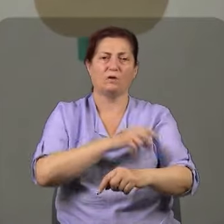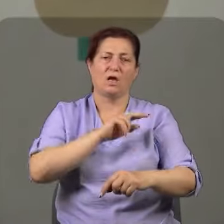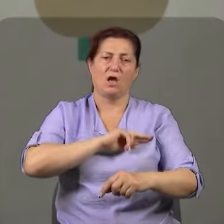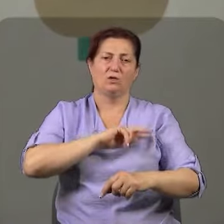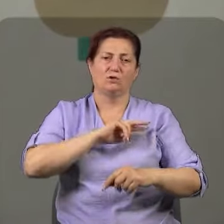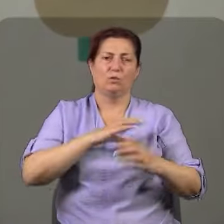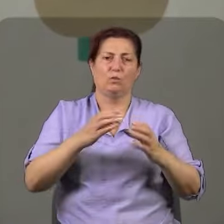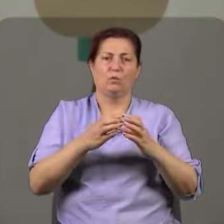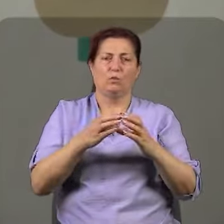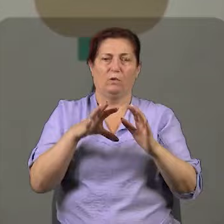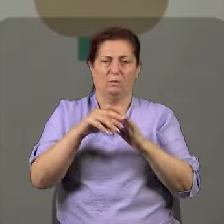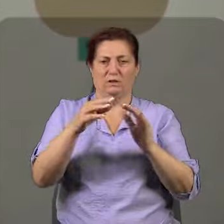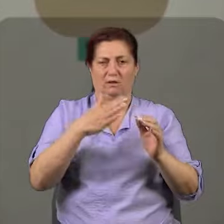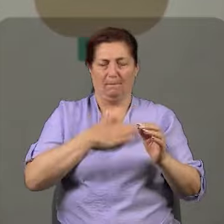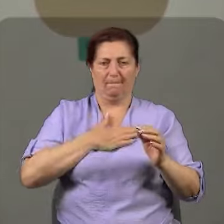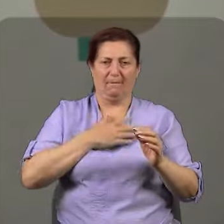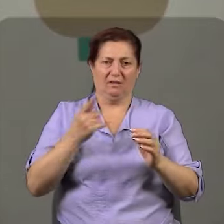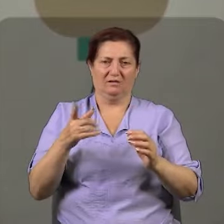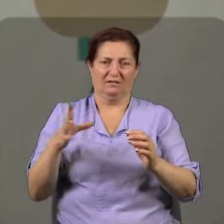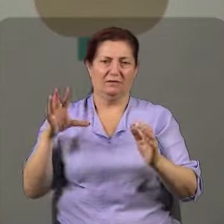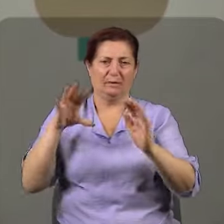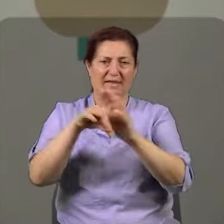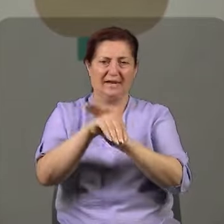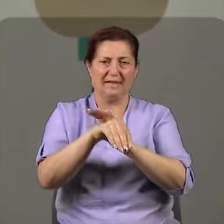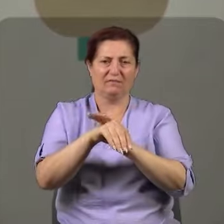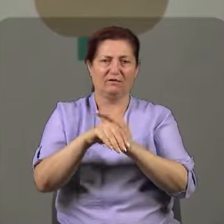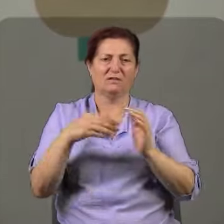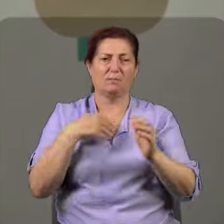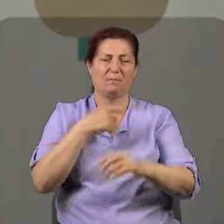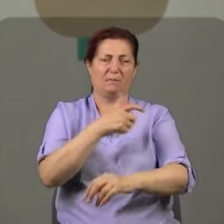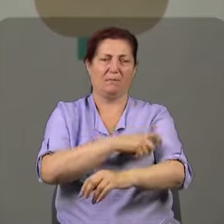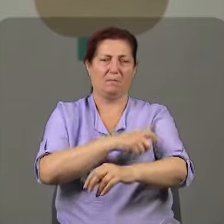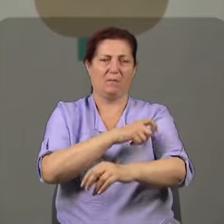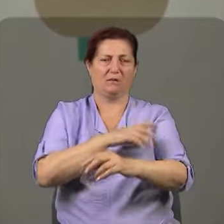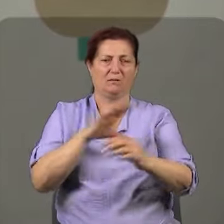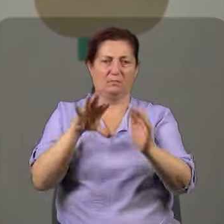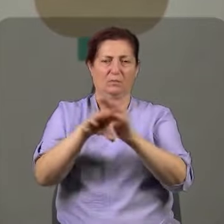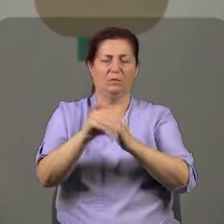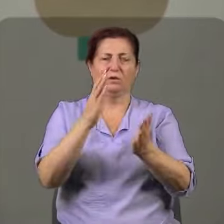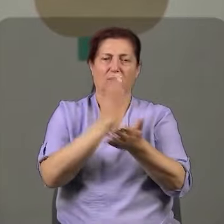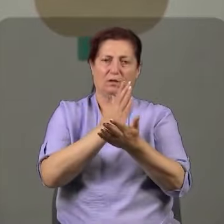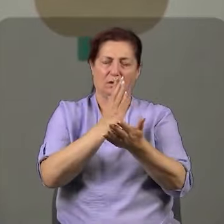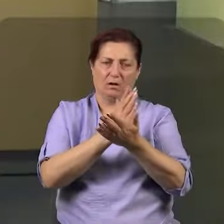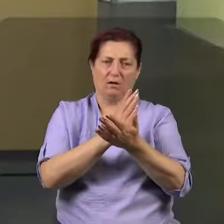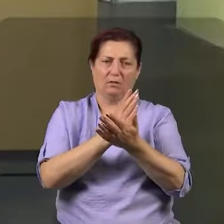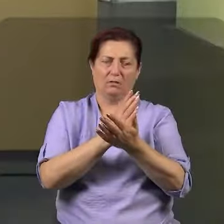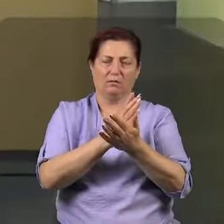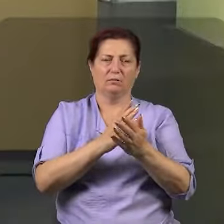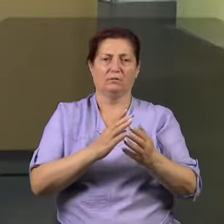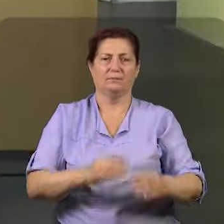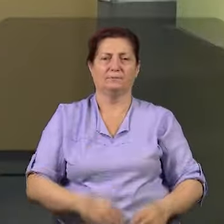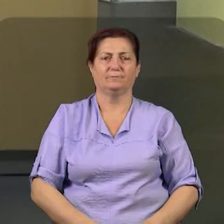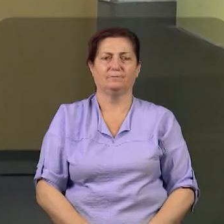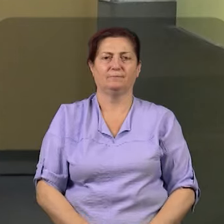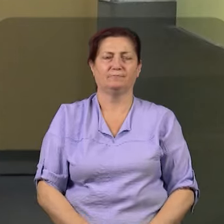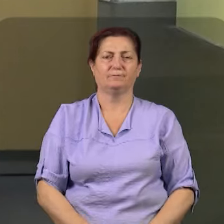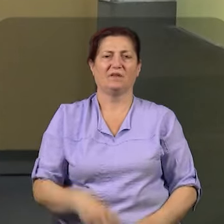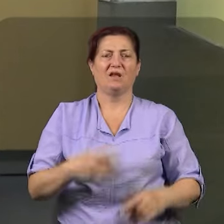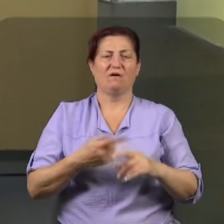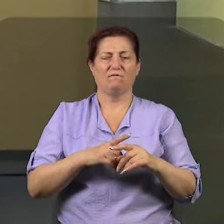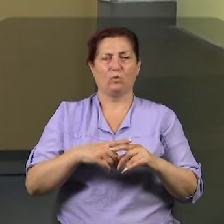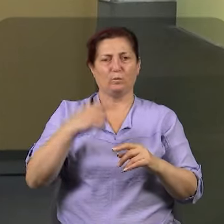աշխատանքային խմբեի մեջ նաև մենք ենք ներգրաված, առնվազն մեր անդամներից կան, գիտուժի անդամներից կան խորհրդի մեջ նաև, բայց ոչ որպես գիտուժի անդամ։